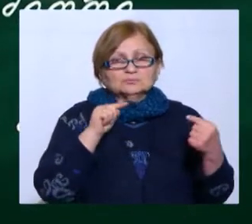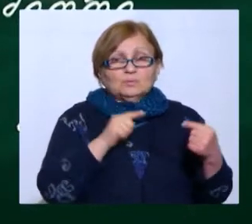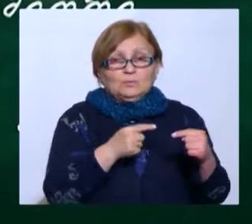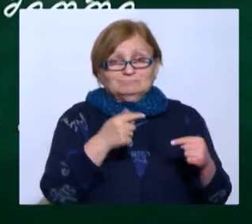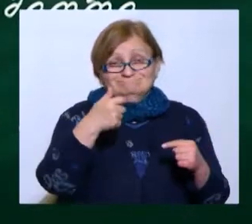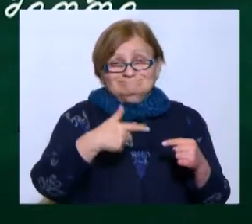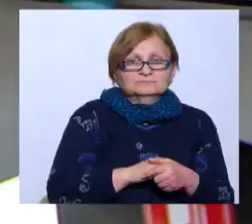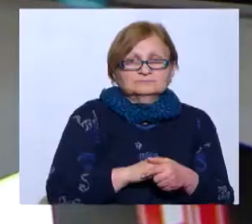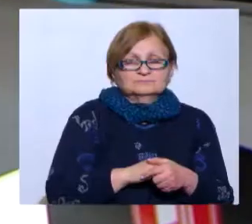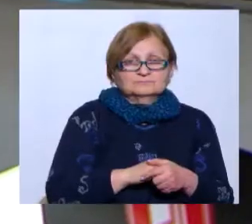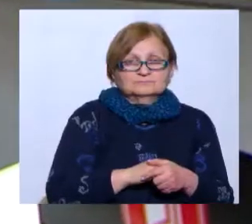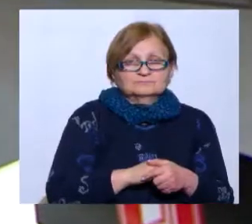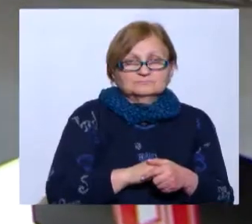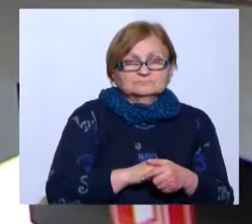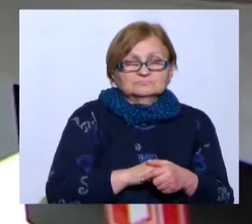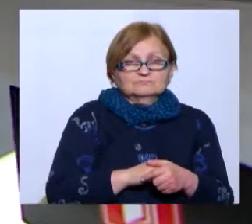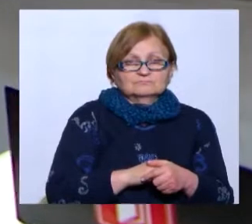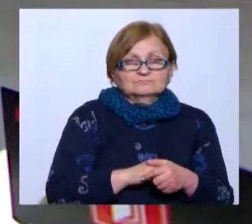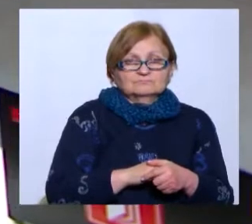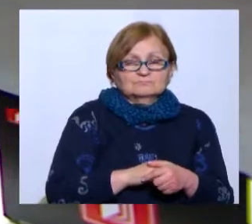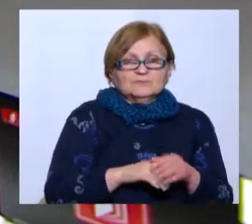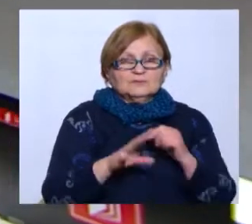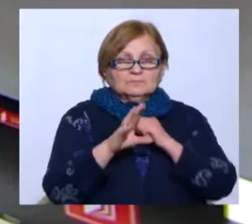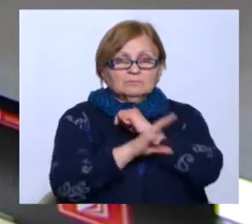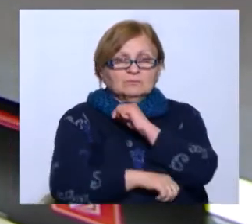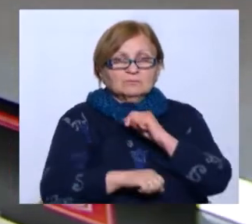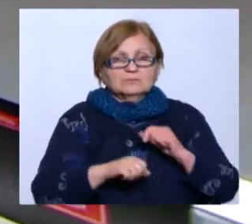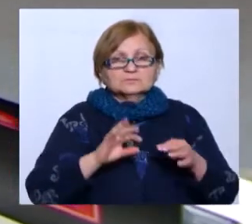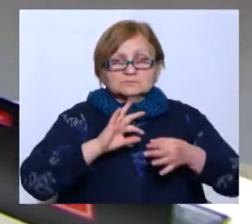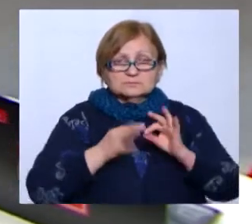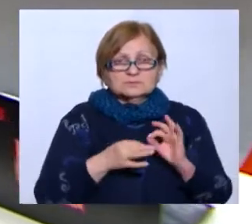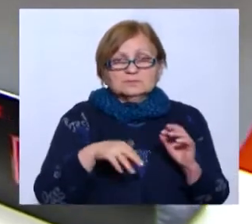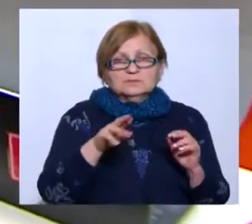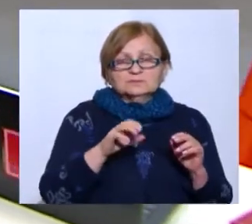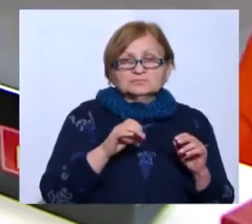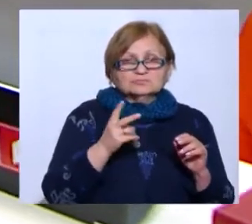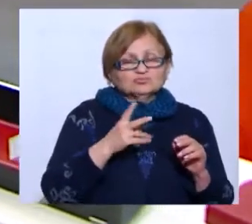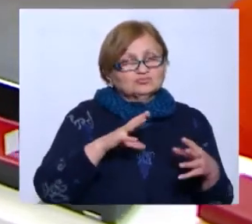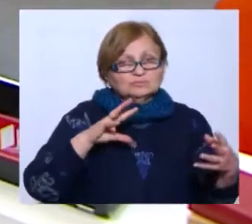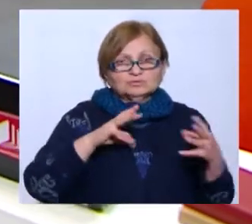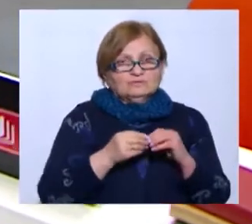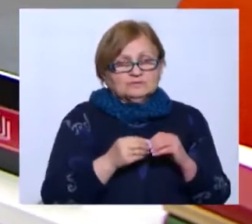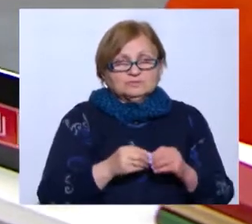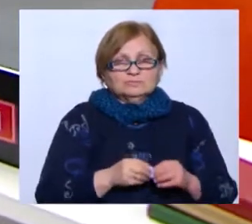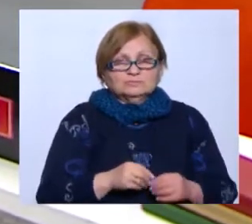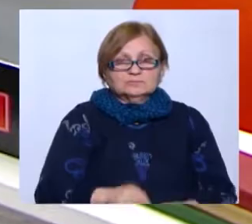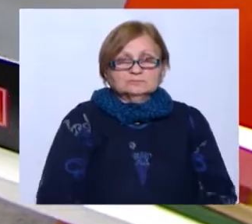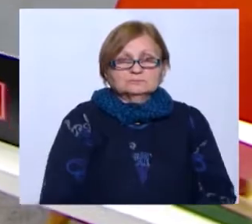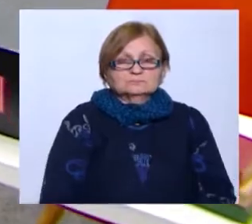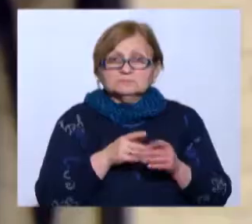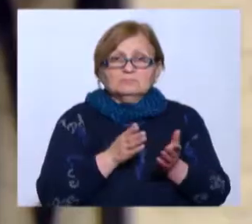წარმოდგენილი სავარაუდო საპირისპირო დაშვება და ბოლოს დასკვნაში უნდა შევაჯამოთ ეს ყველაფერი.